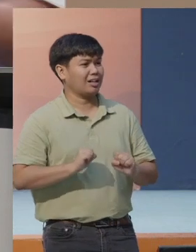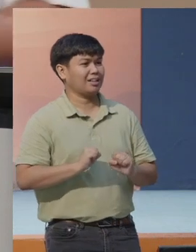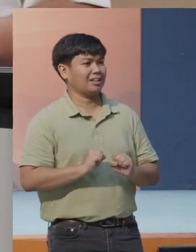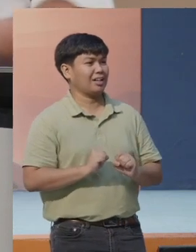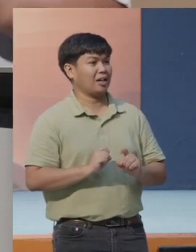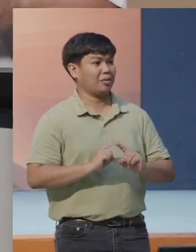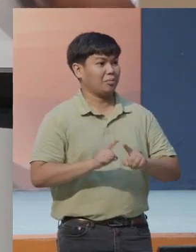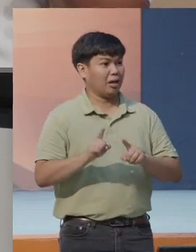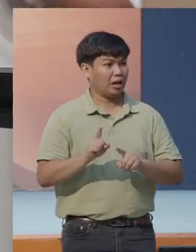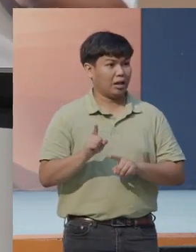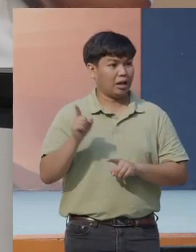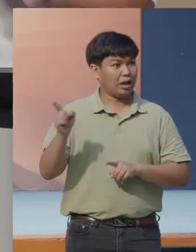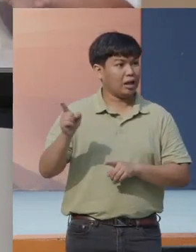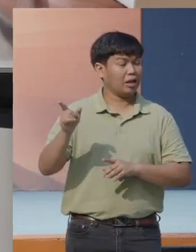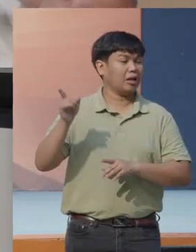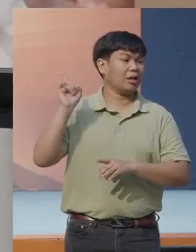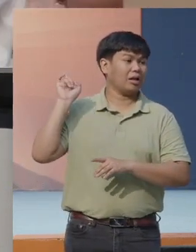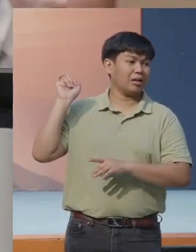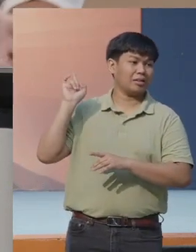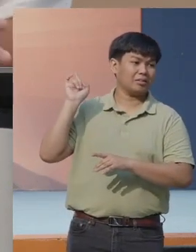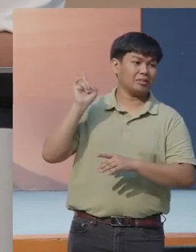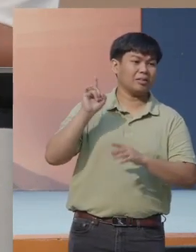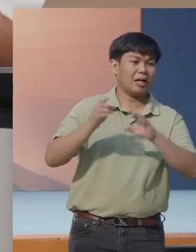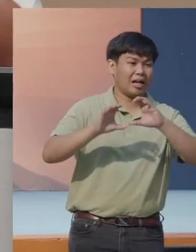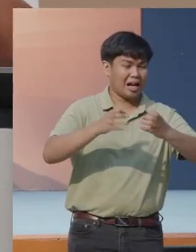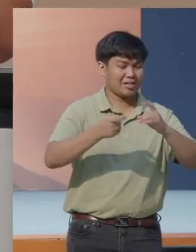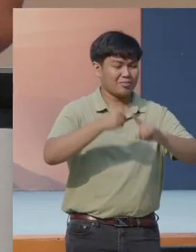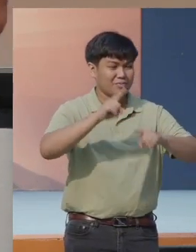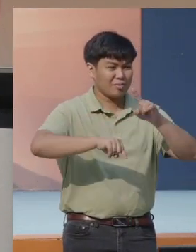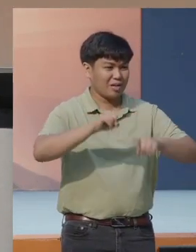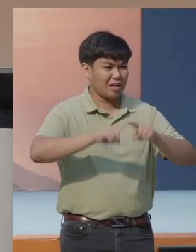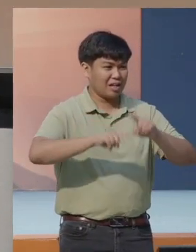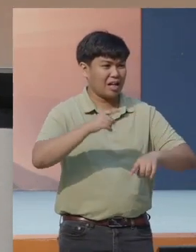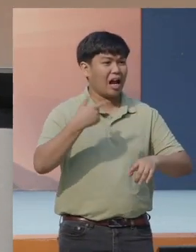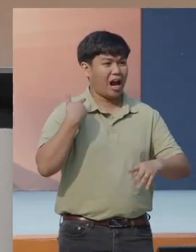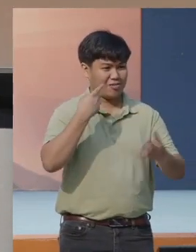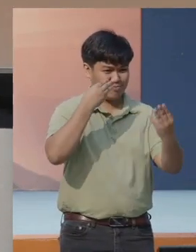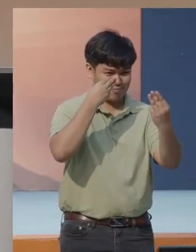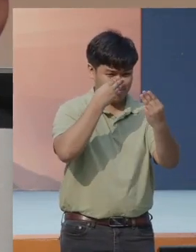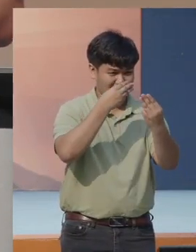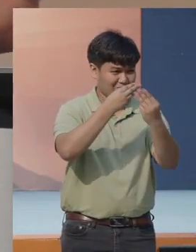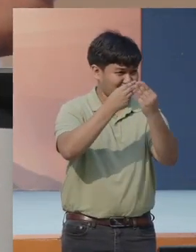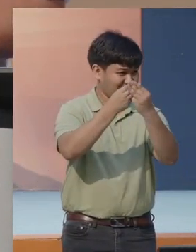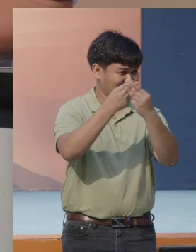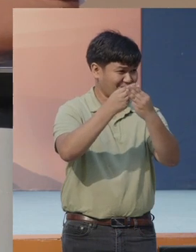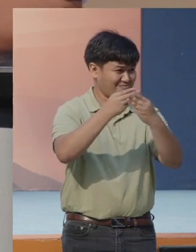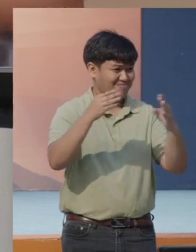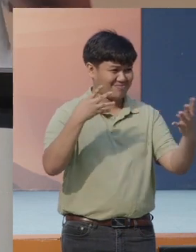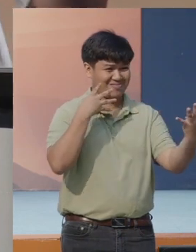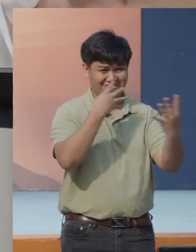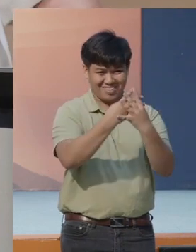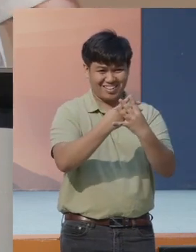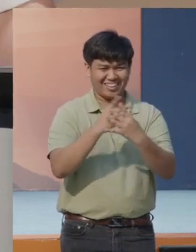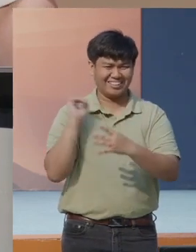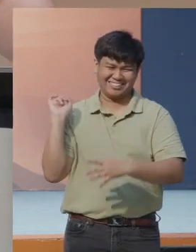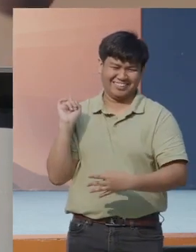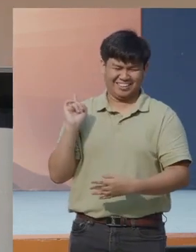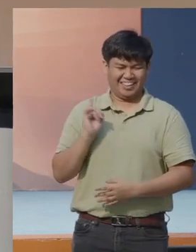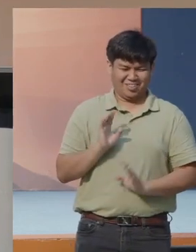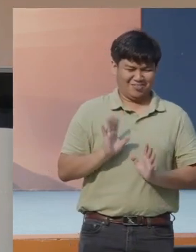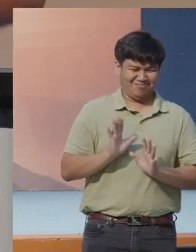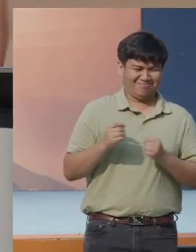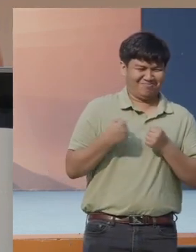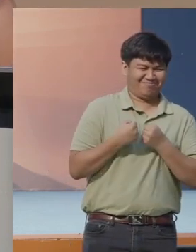medyo nalaman ko pala, may past pala si brother. Medyo tiklop ako ng konti. Medyo biglang naging saya. But kidding aside,